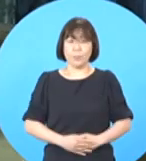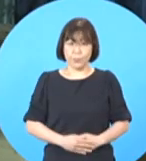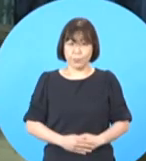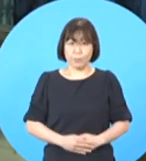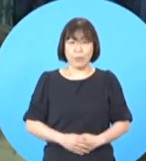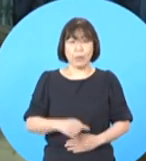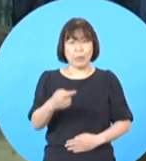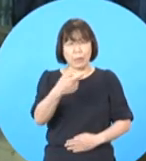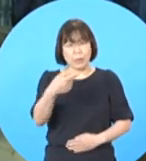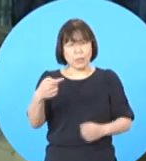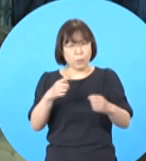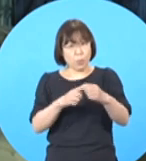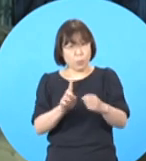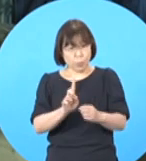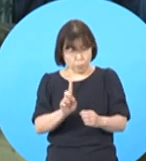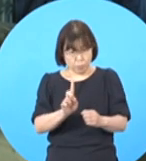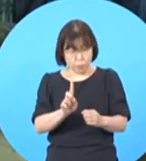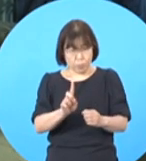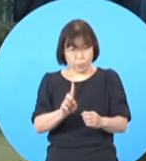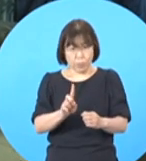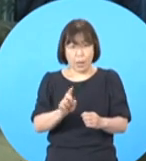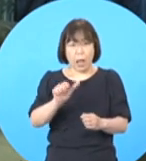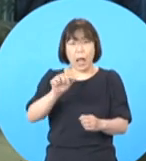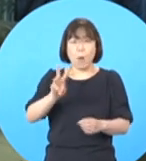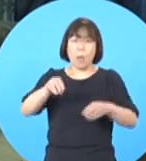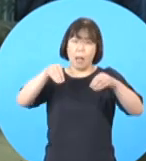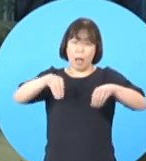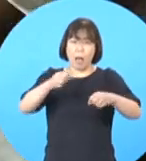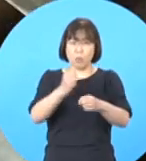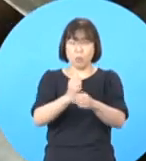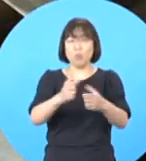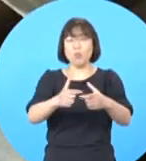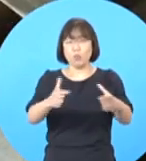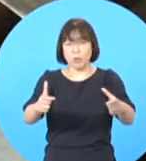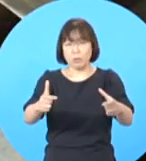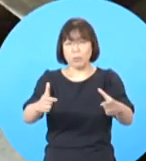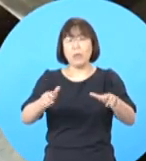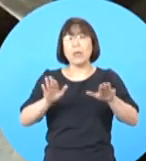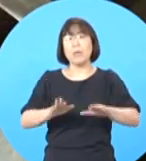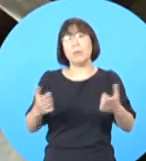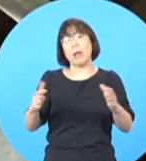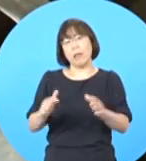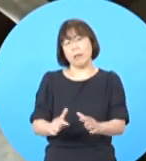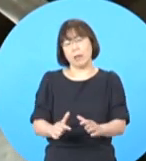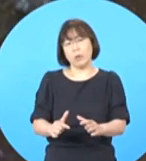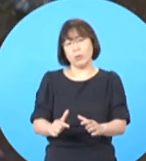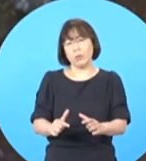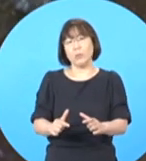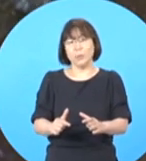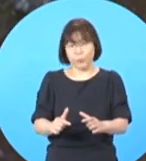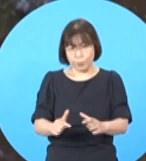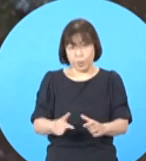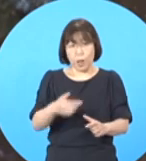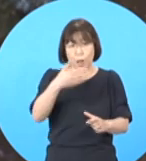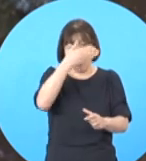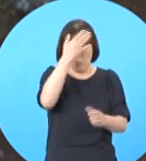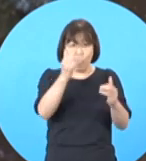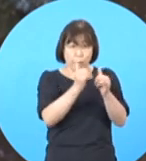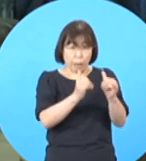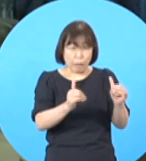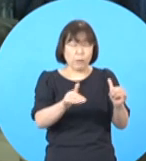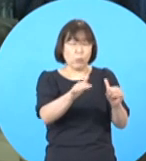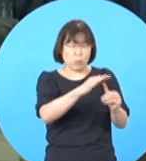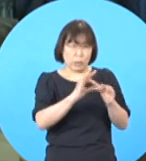一番の目的はその阿波藍の増産、生産量が少なくなってきてるから、若い人の参